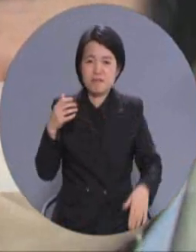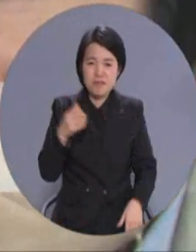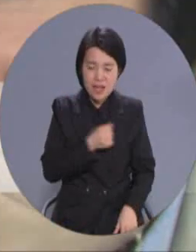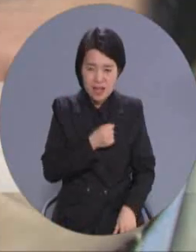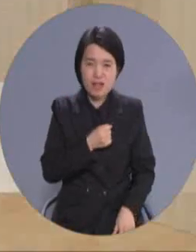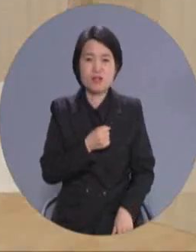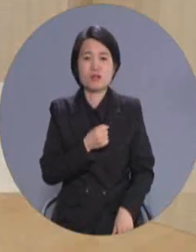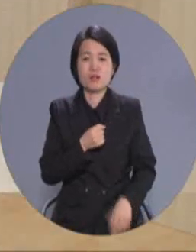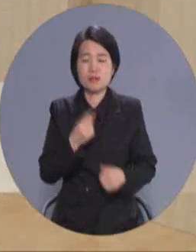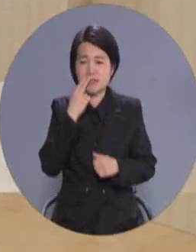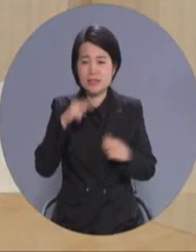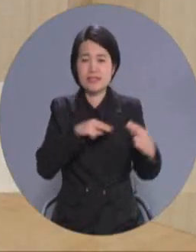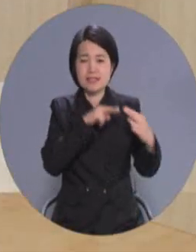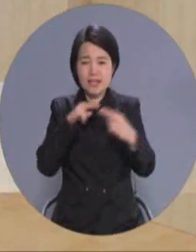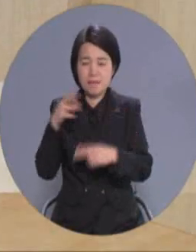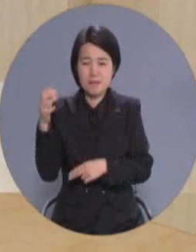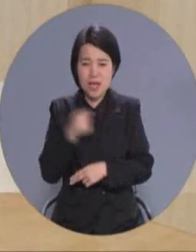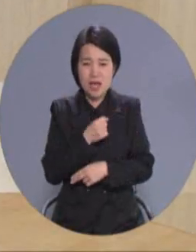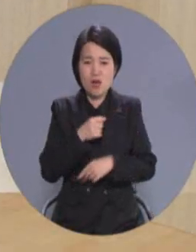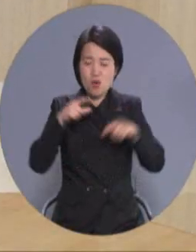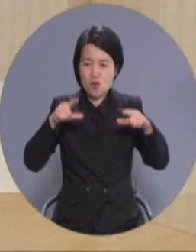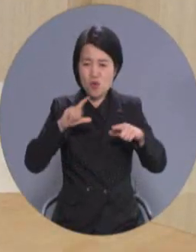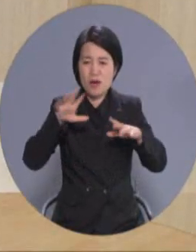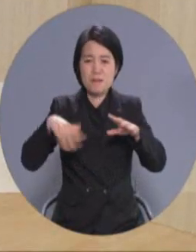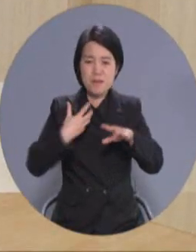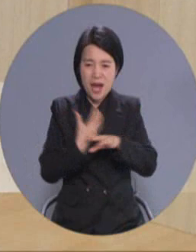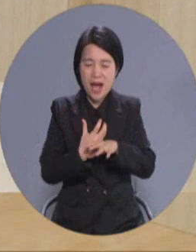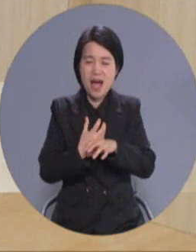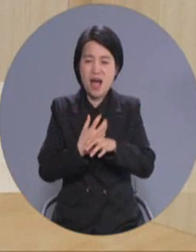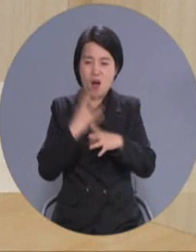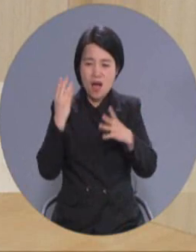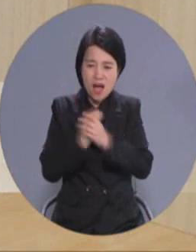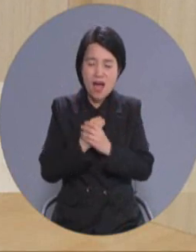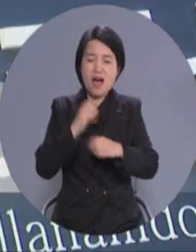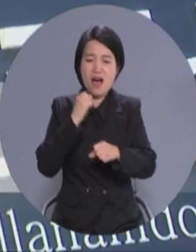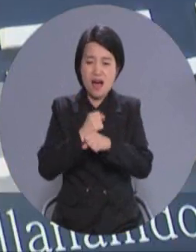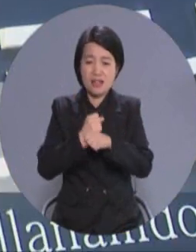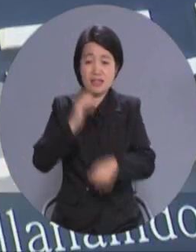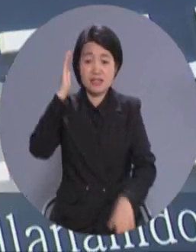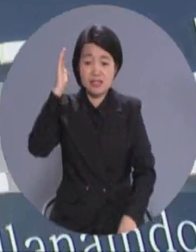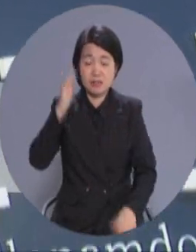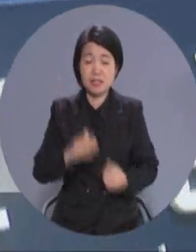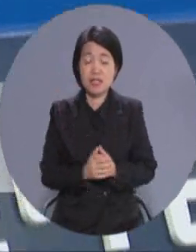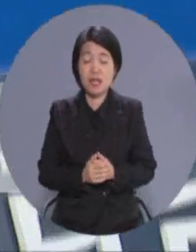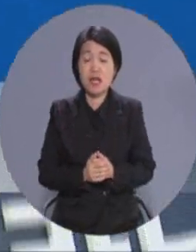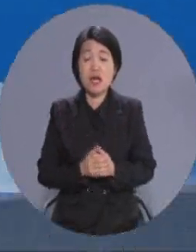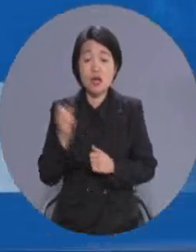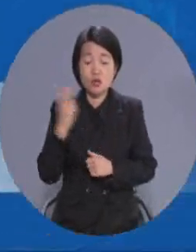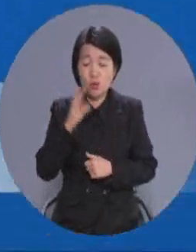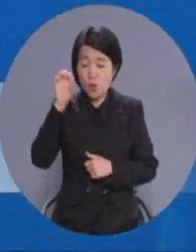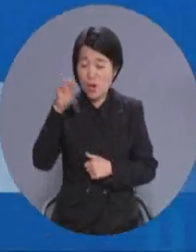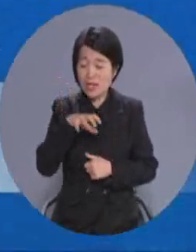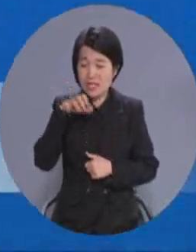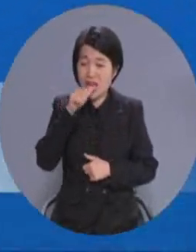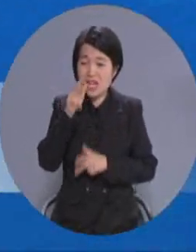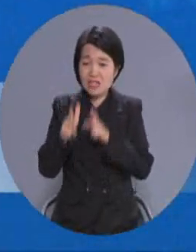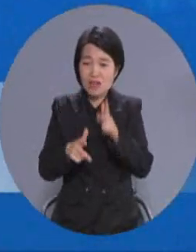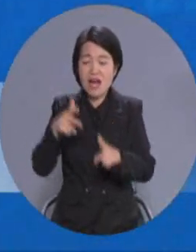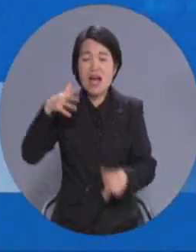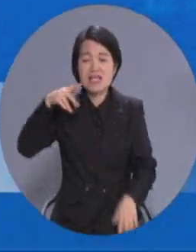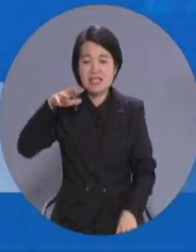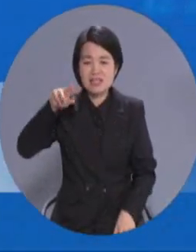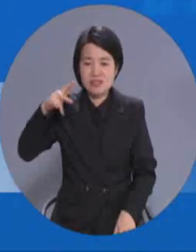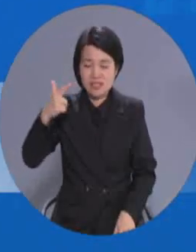총동원해 광양 곡성구례의 획기적인 변화를 이루겠다고 밝혔습니다. 이 전 대표는 광양을 철강과